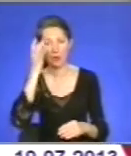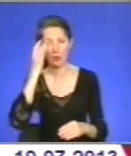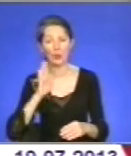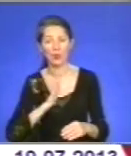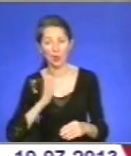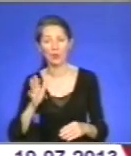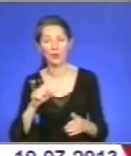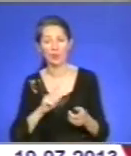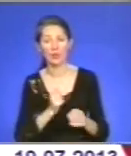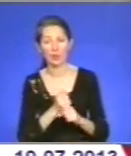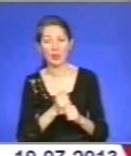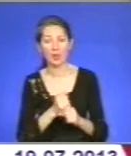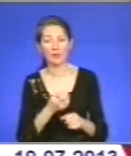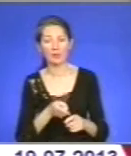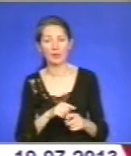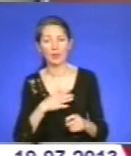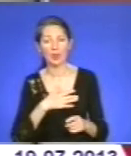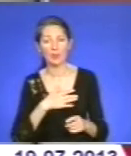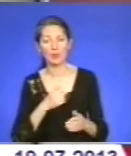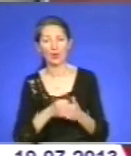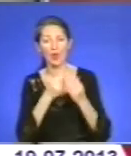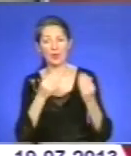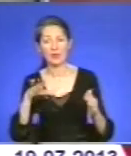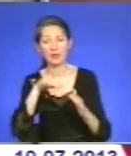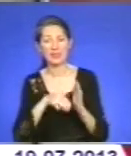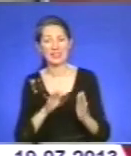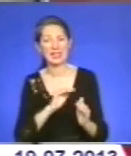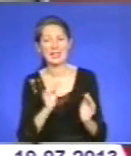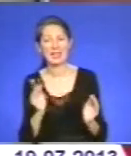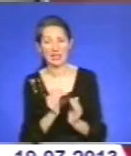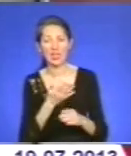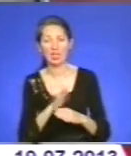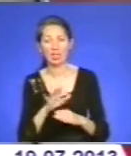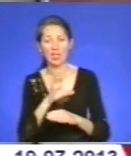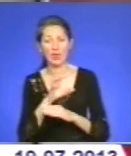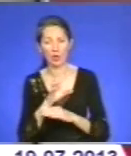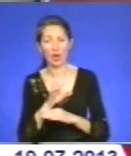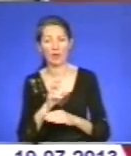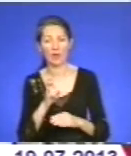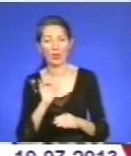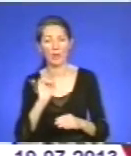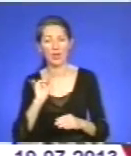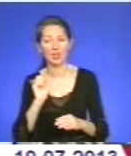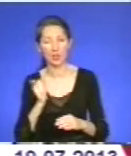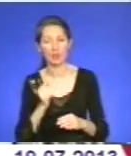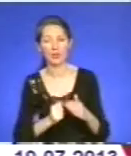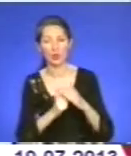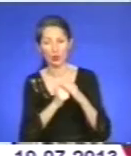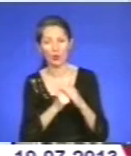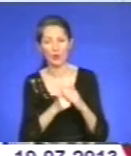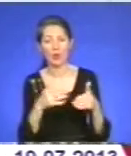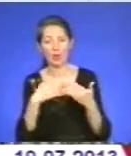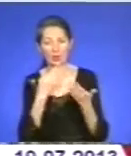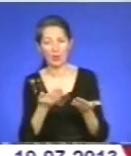моє невід'ємне. До виставки увійшла лише невелика частина світлин Михайла Бенча. В основі ж